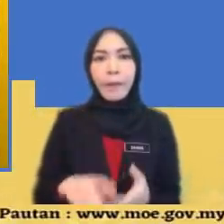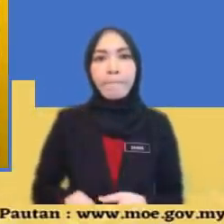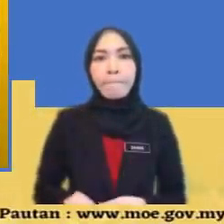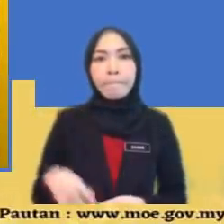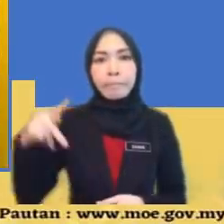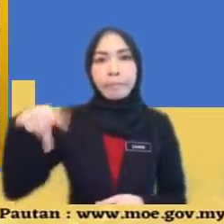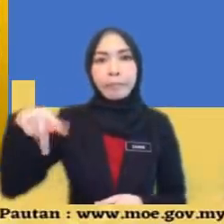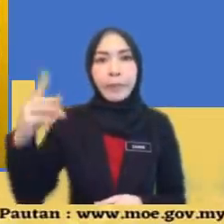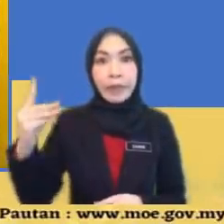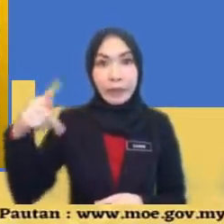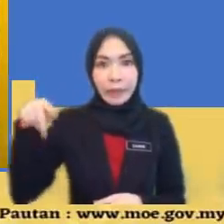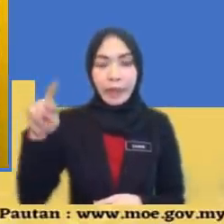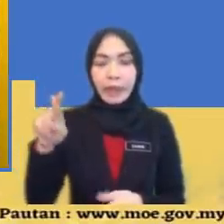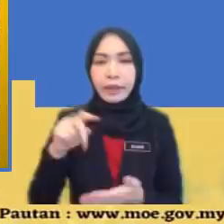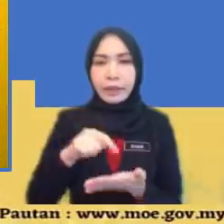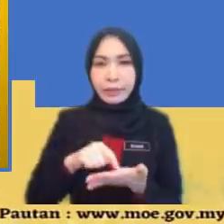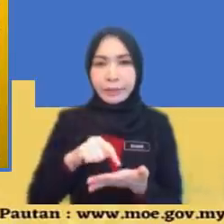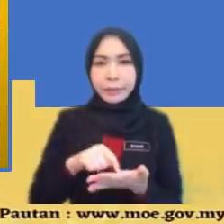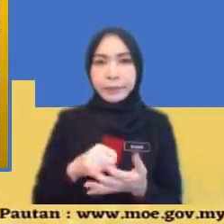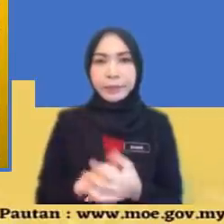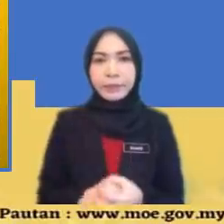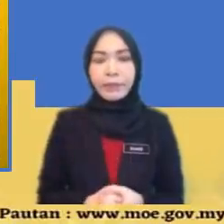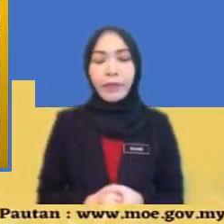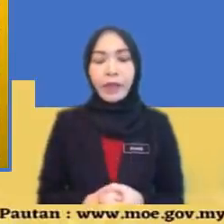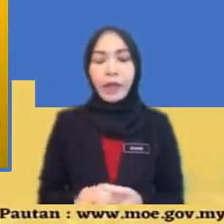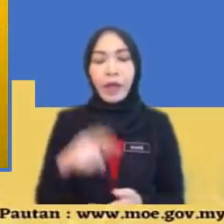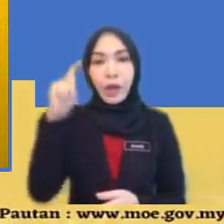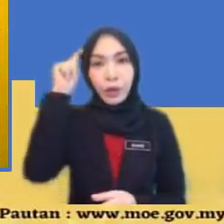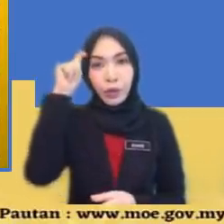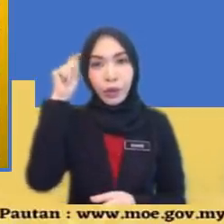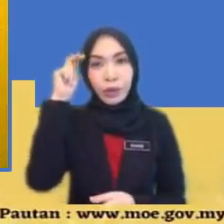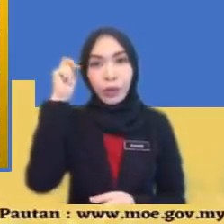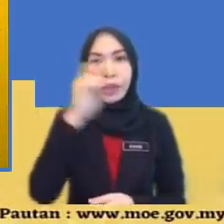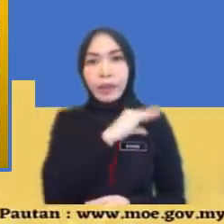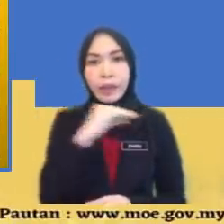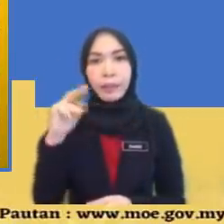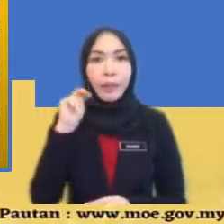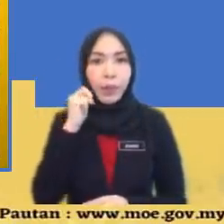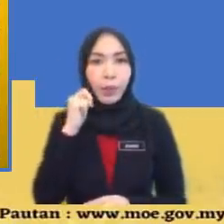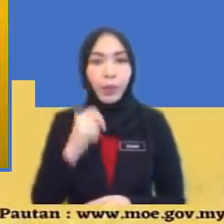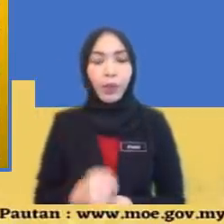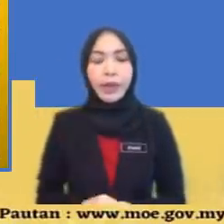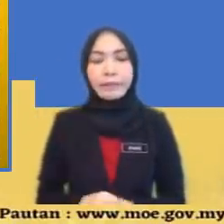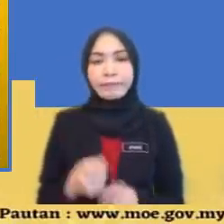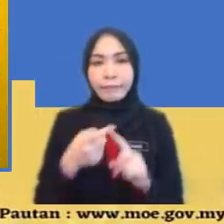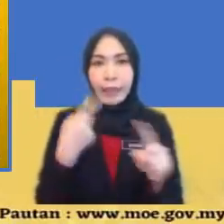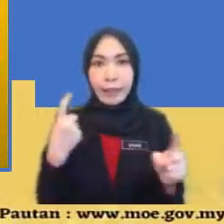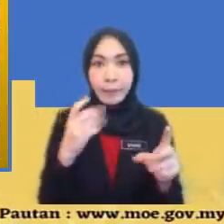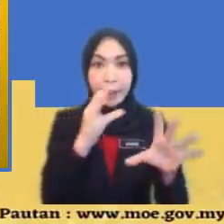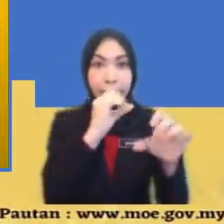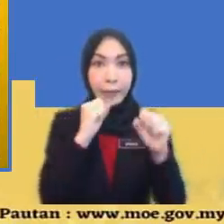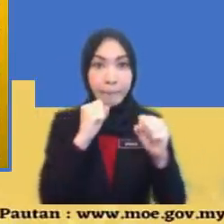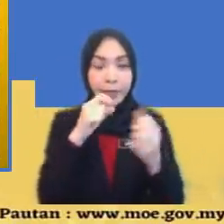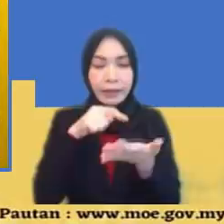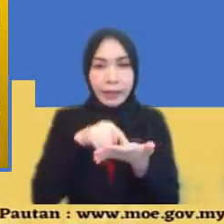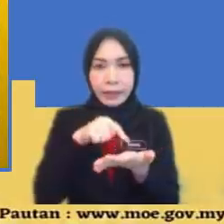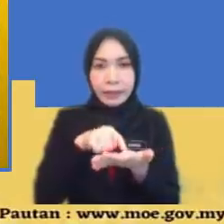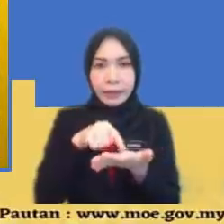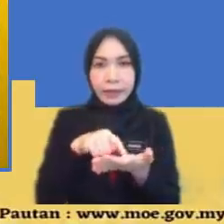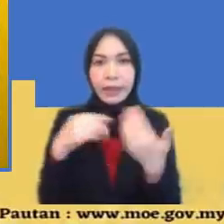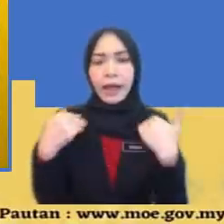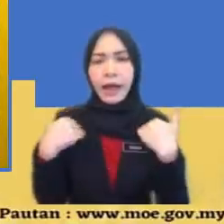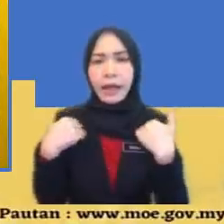tempoh tersebut tentu ada perempuan daripada analisis yang diperoleh dapatkan menunjukkan berlaku